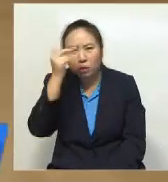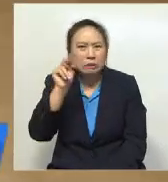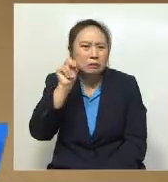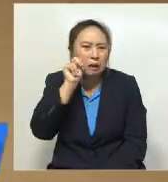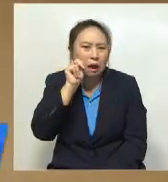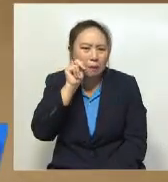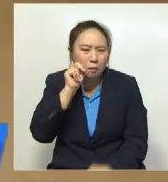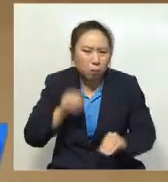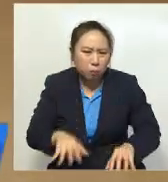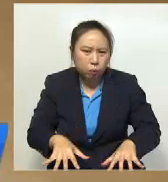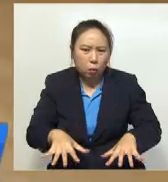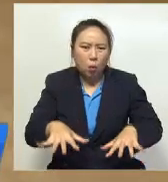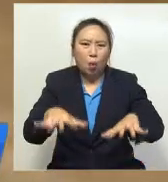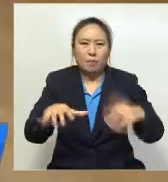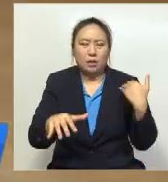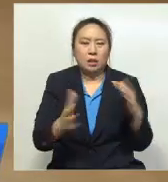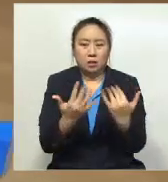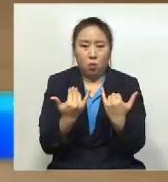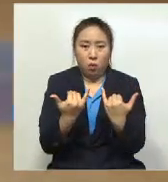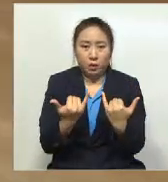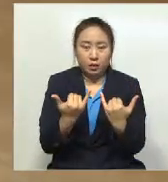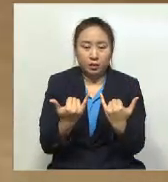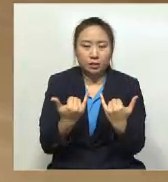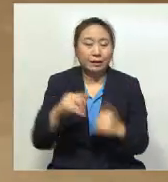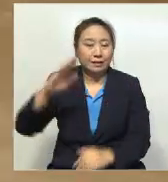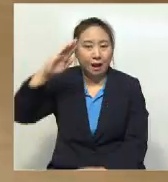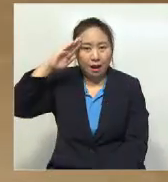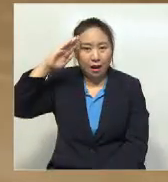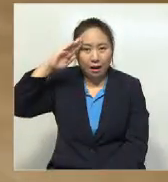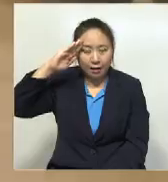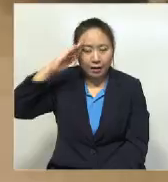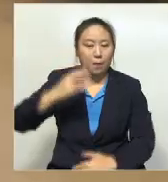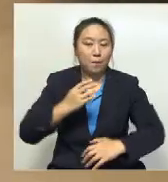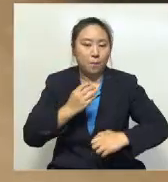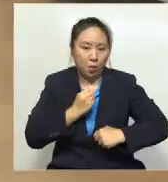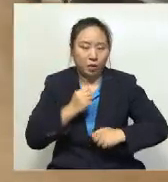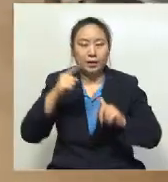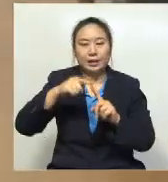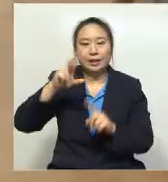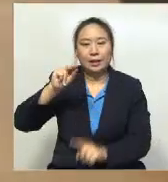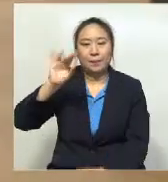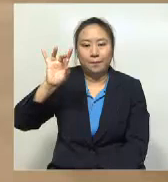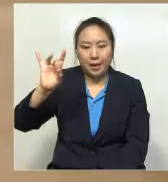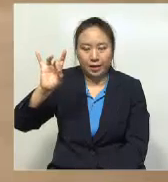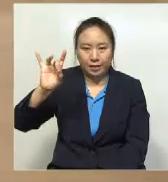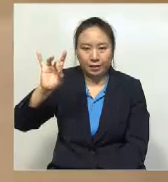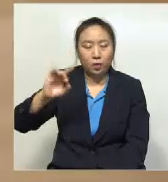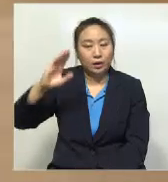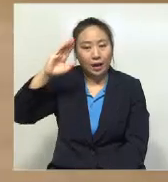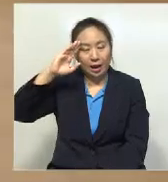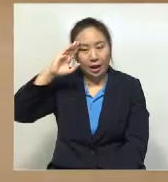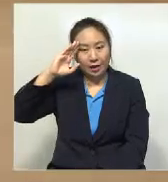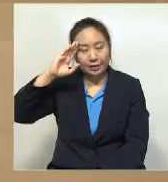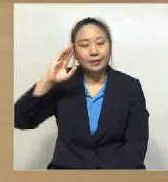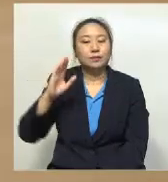ามีน้ำเข้าท่วมพื้นที่จนกระทั่งล่าสุดเนี่ยทหารจากมณฑลทหารบกที่38กองพันทหารม้า